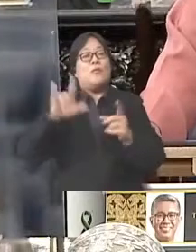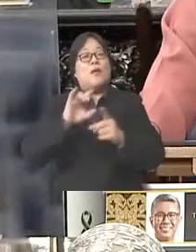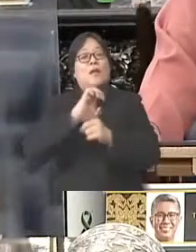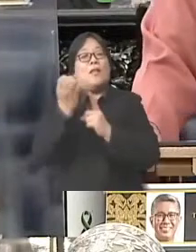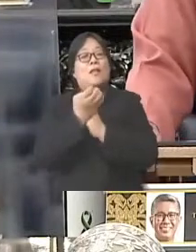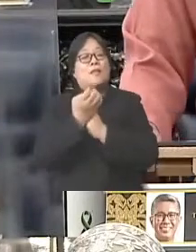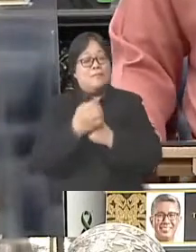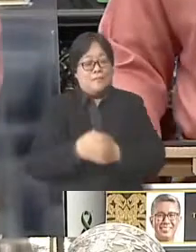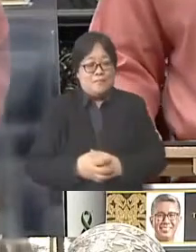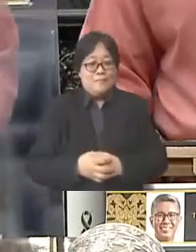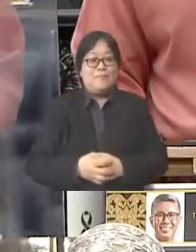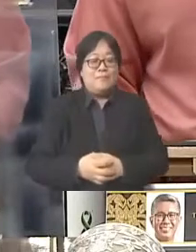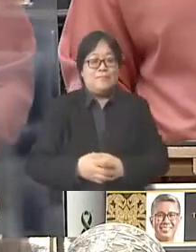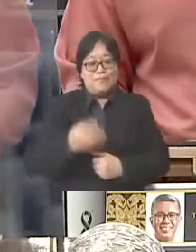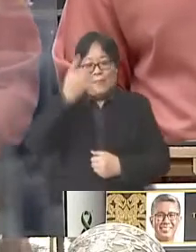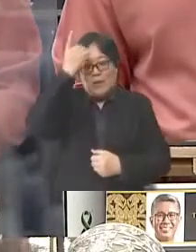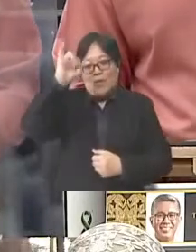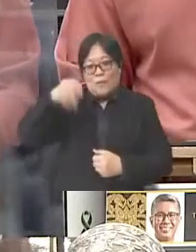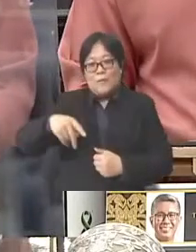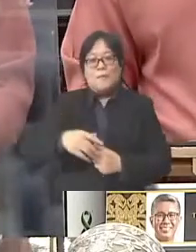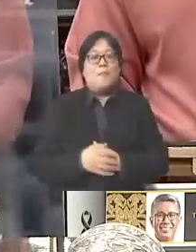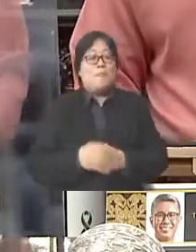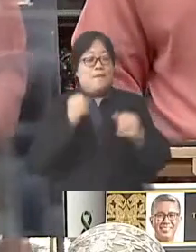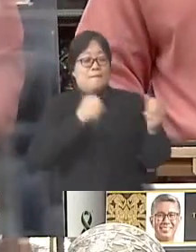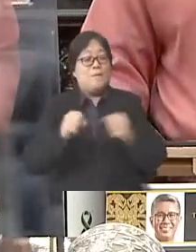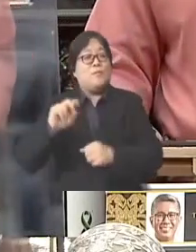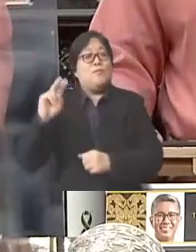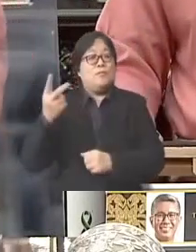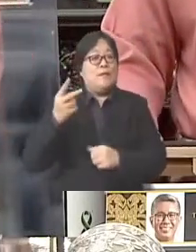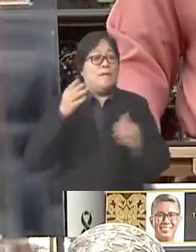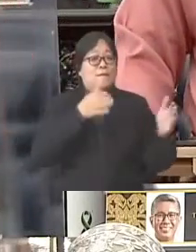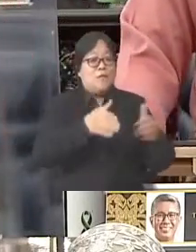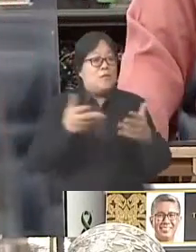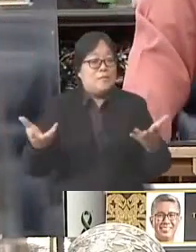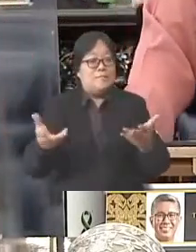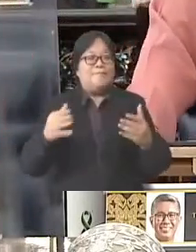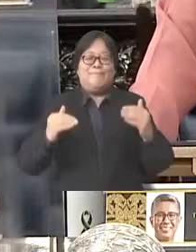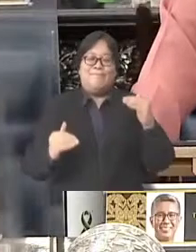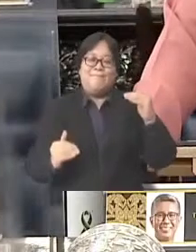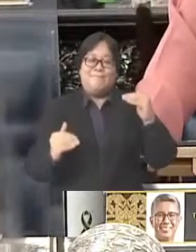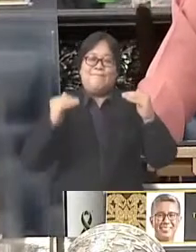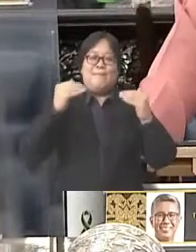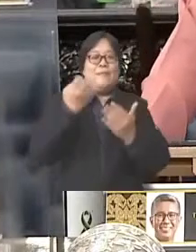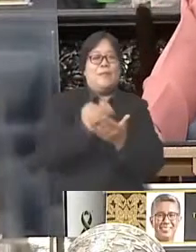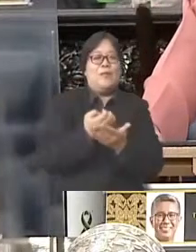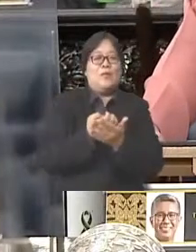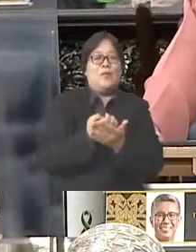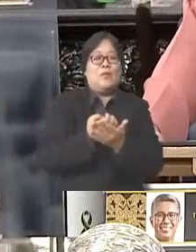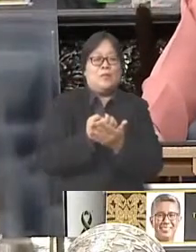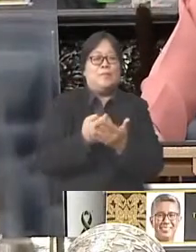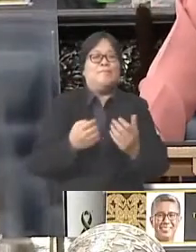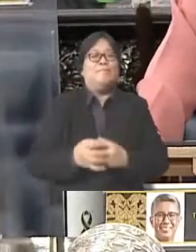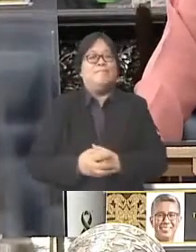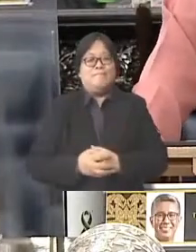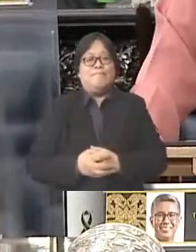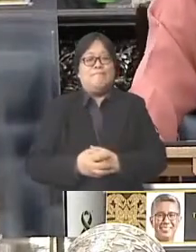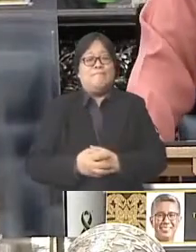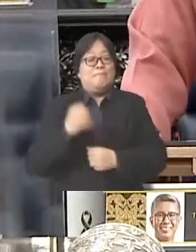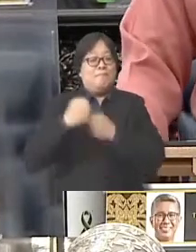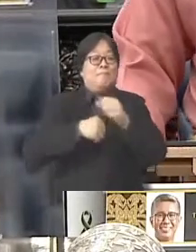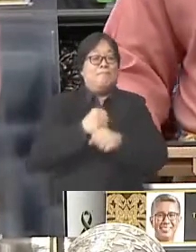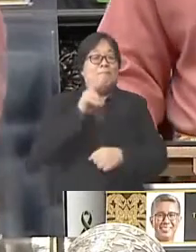alam yang layak tatonya betul jadi kedua adalah pegas ini adalah untuk merapatkan jurang ekonomi berantas dimensi